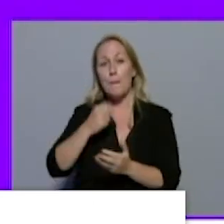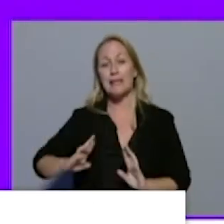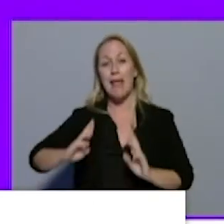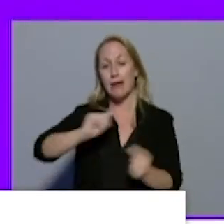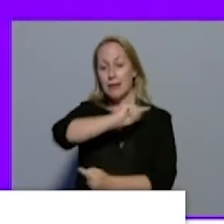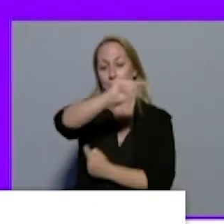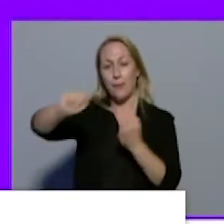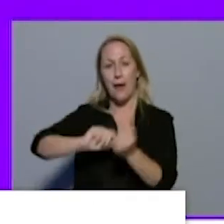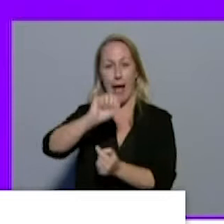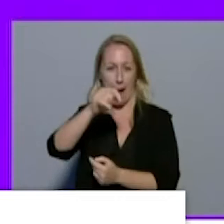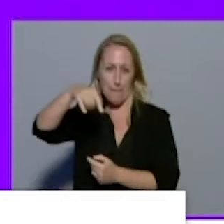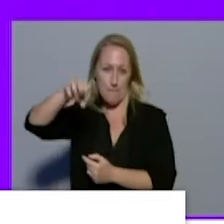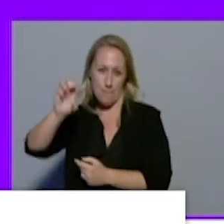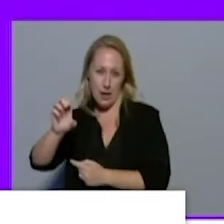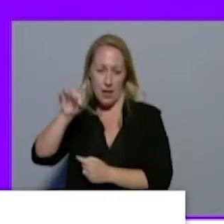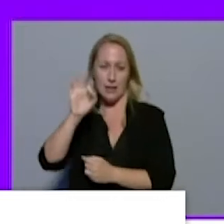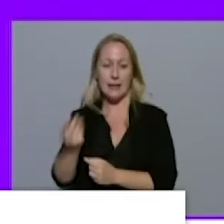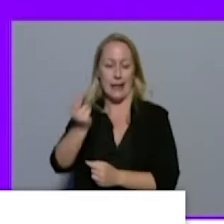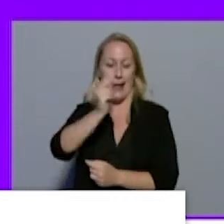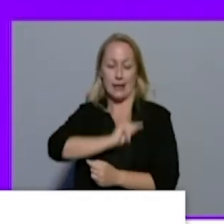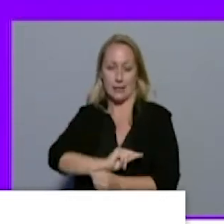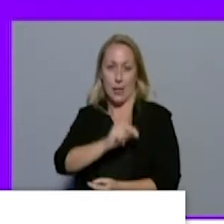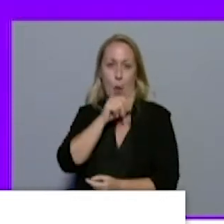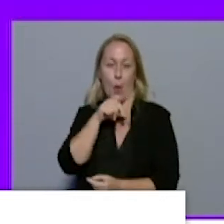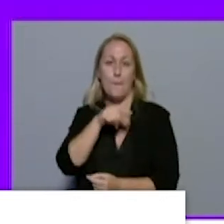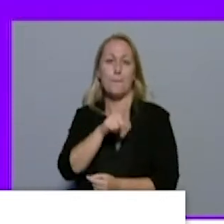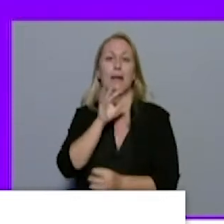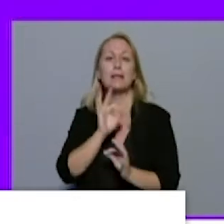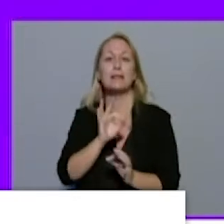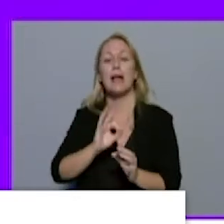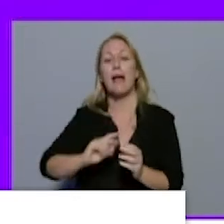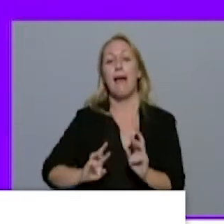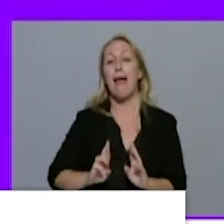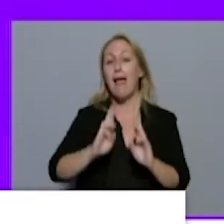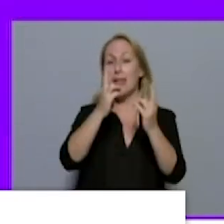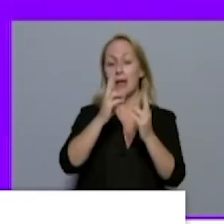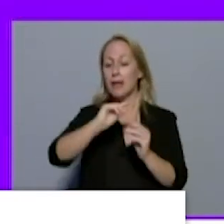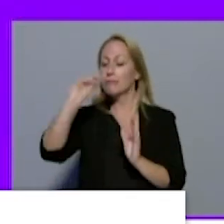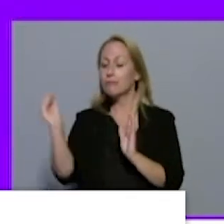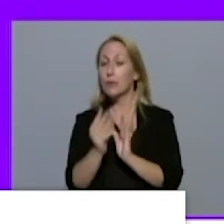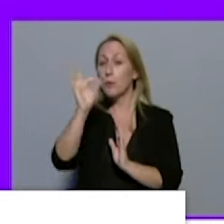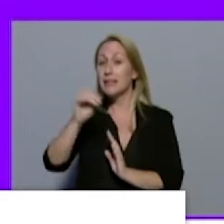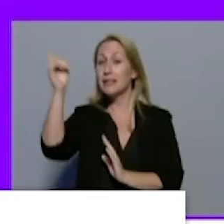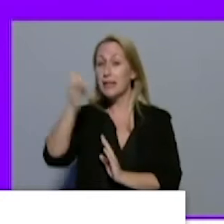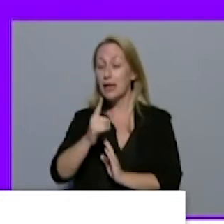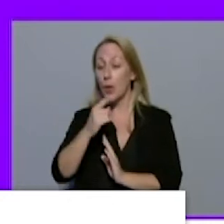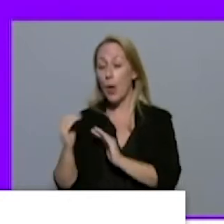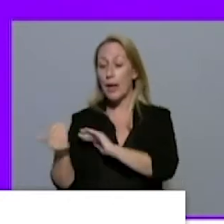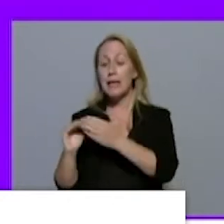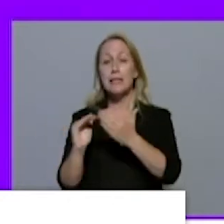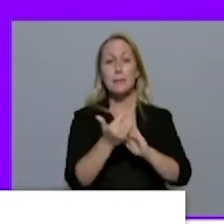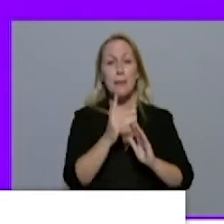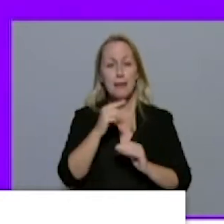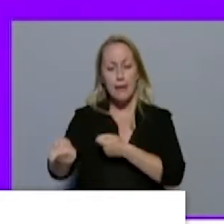ΑΠΕ, και εξοικονόμησης ενέργειας, να προέρχεται αποκλειστικά από νοικοκυριά και